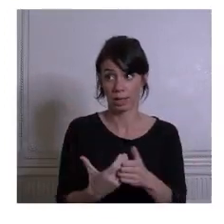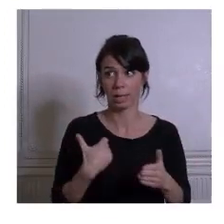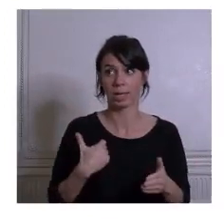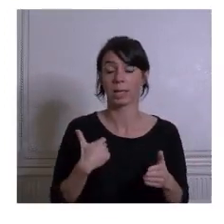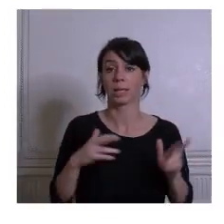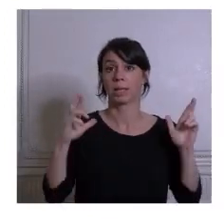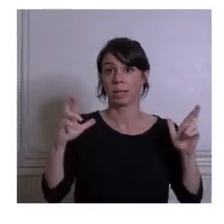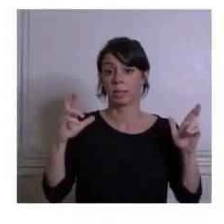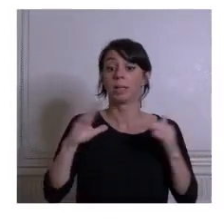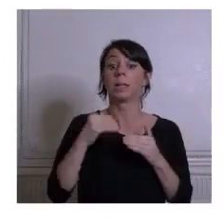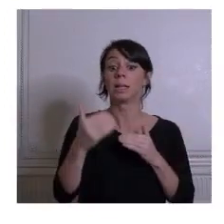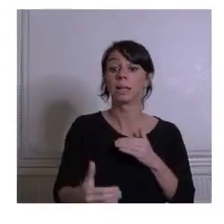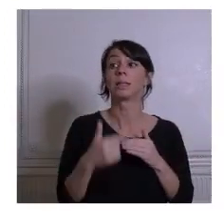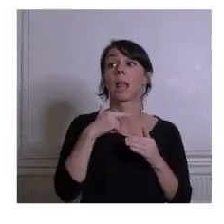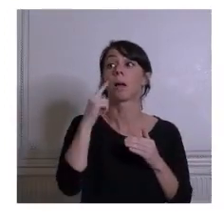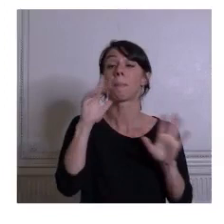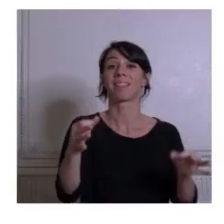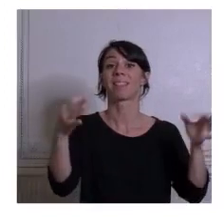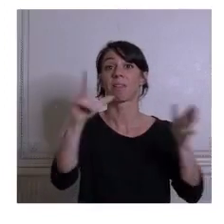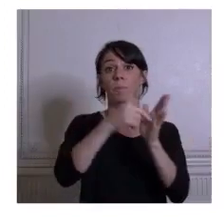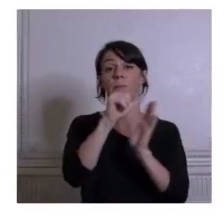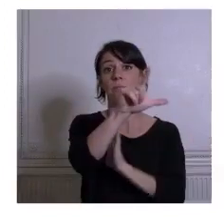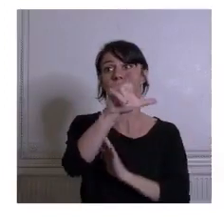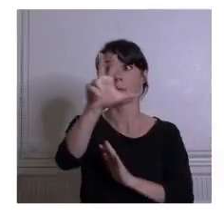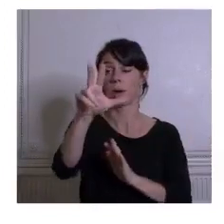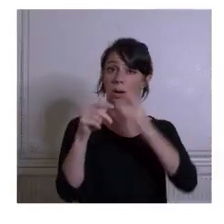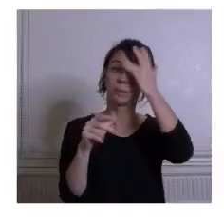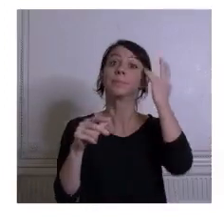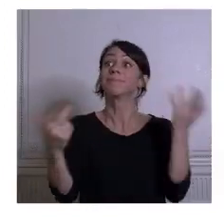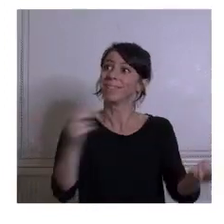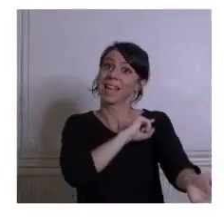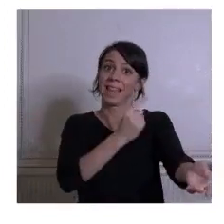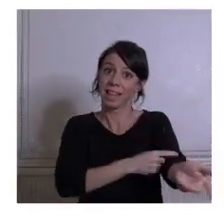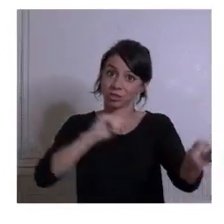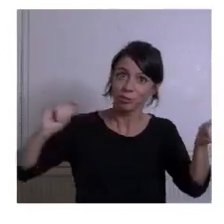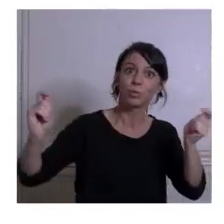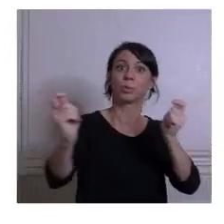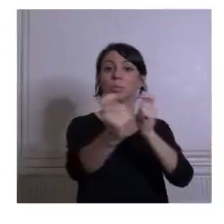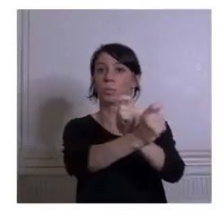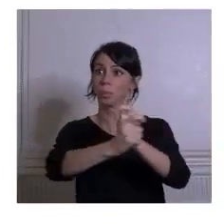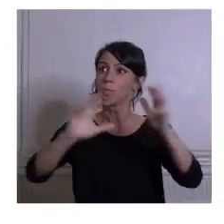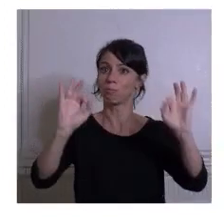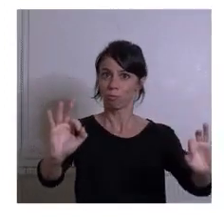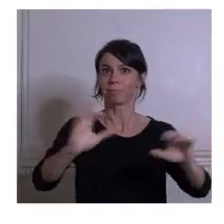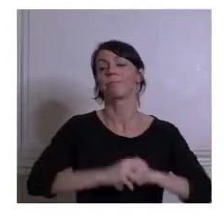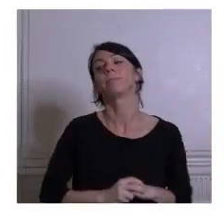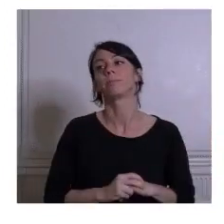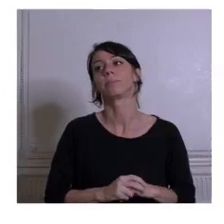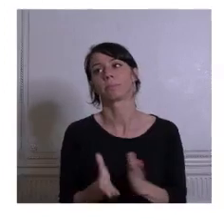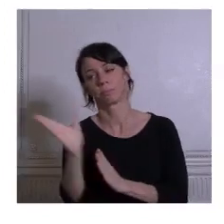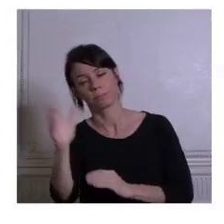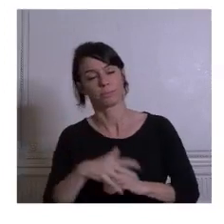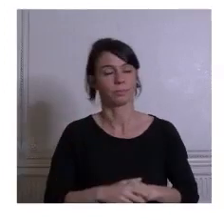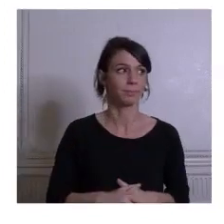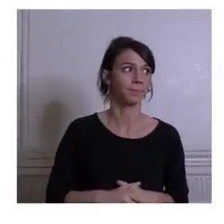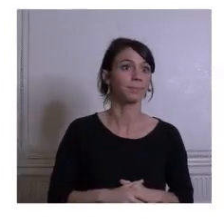compris pour les Talençais, de pouvoir consulter les archives de leur ville. C'est vrai. Mais elles sont, outre